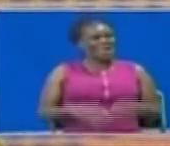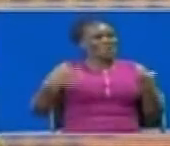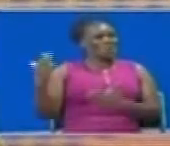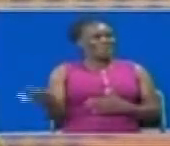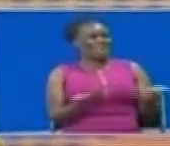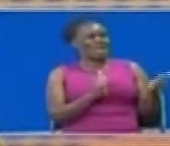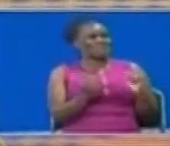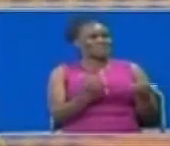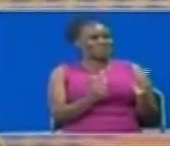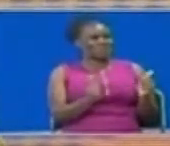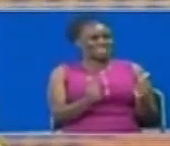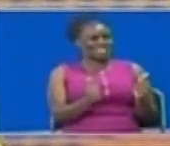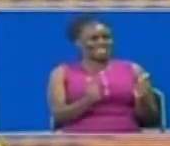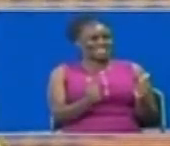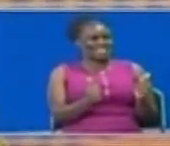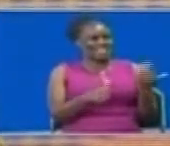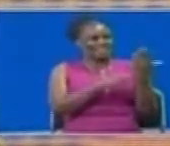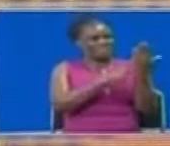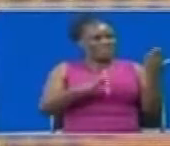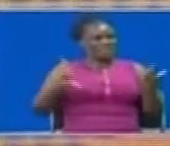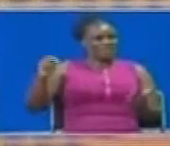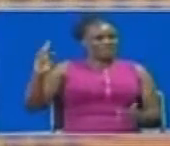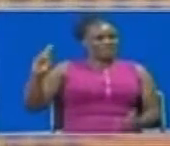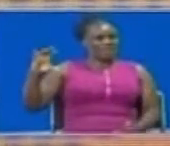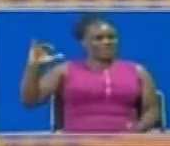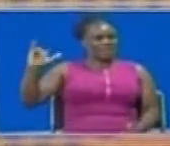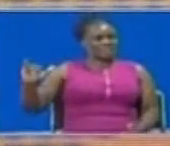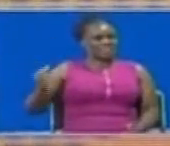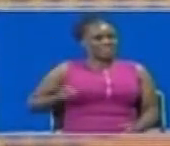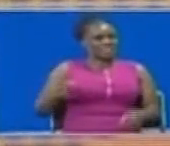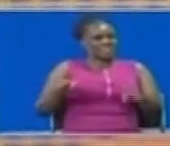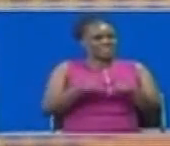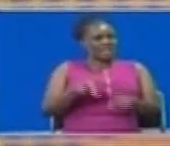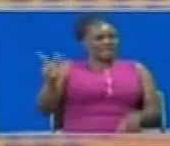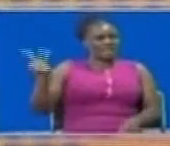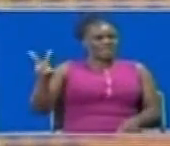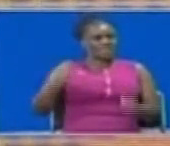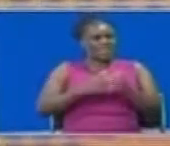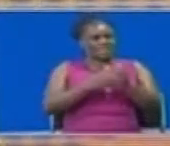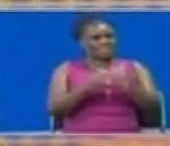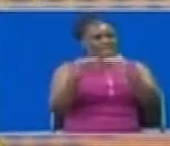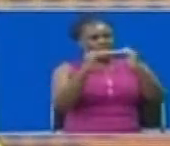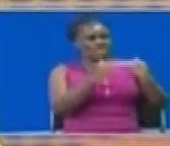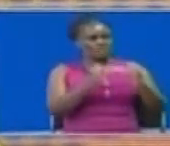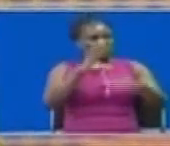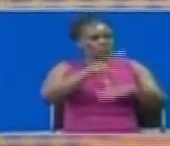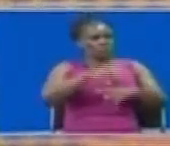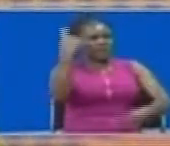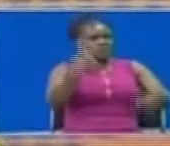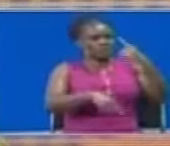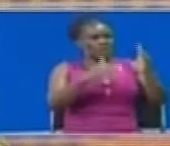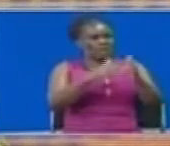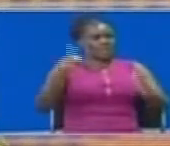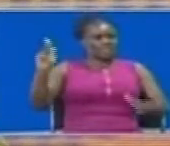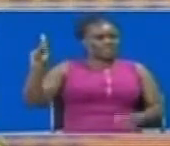Karibu kwenye safu ya KTN leo michezo. Nyota Mercy Wanyama ambaye ni dadake Victor Wanyama aliongoza timu ya Equity kupata ushindi dhidi ya